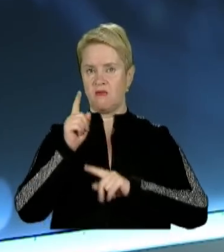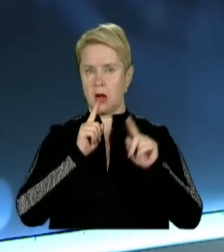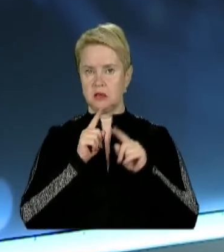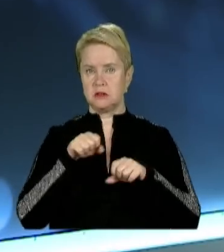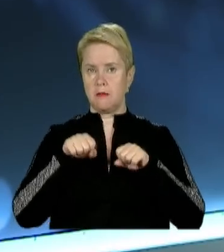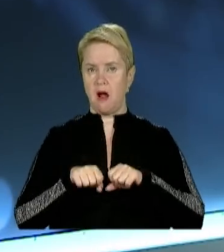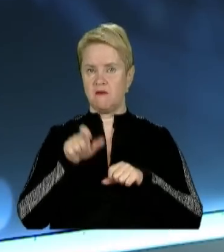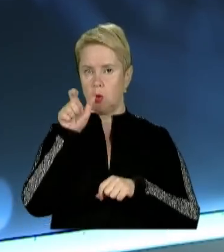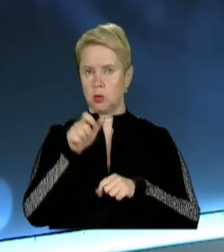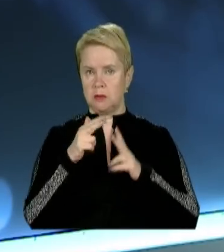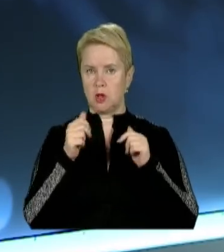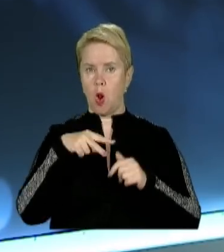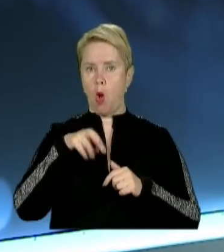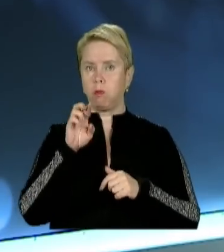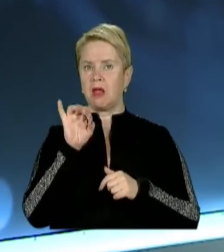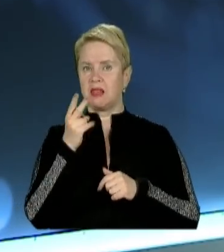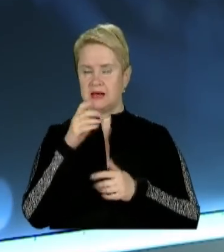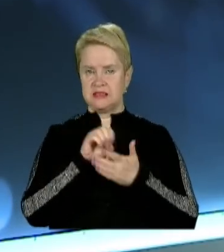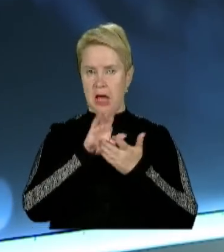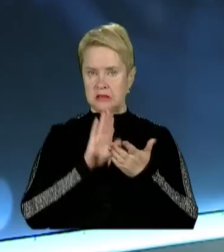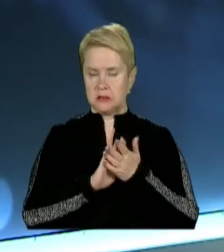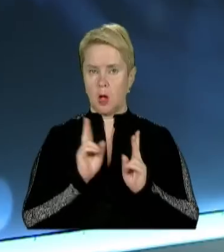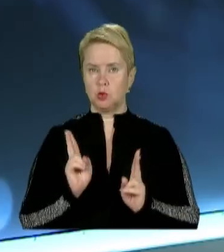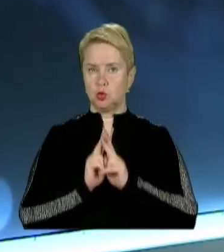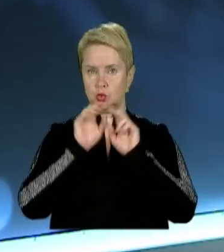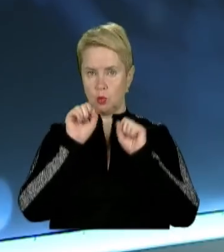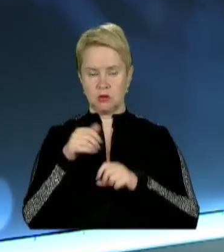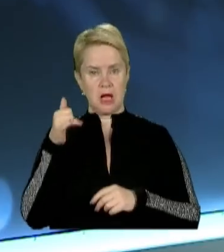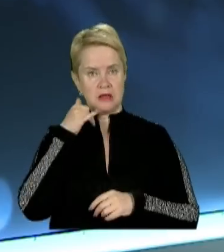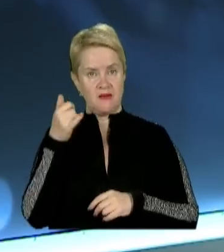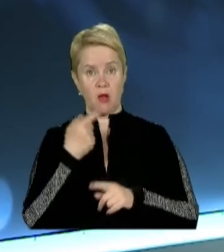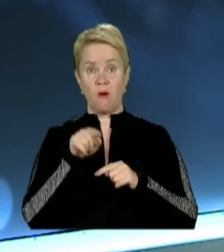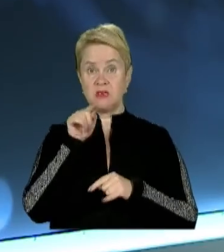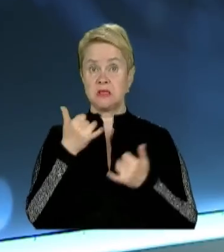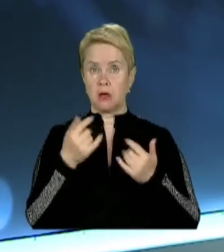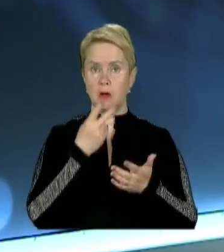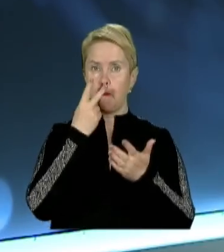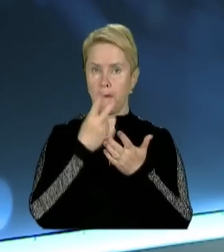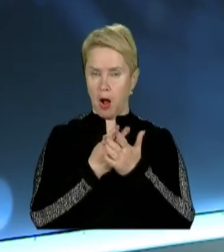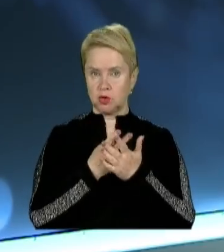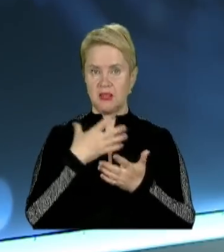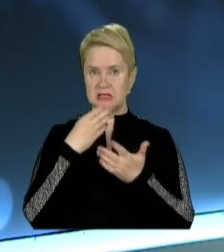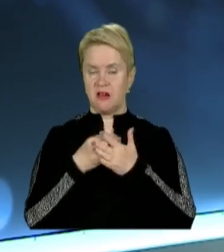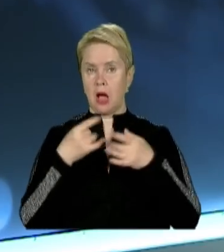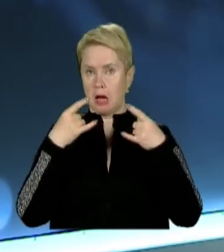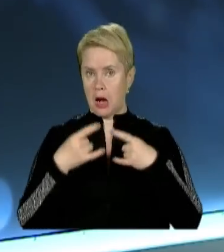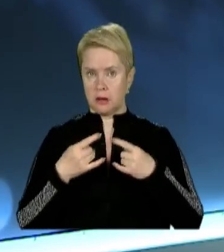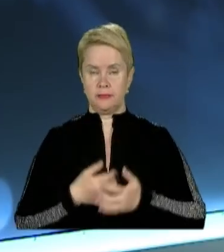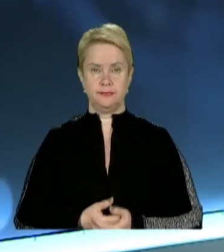з прав людини Дмитро Лубінець. Зареєструватися на зустріч можна за телефоном, який ви зараз бачите на своїх